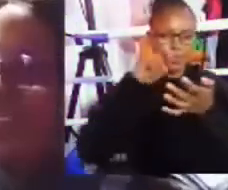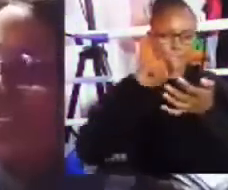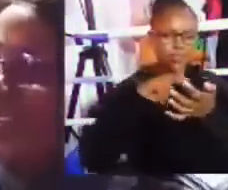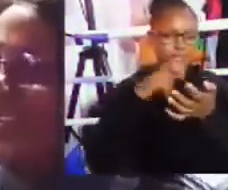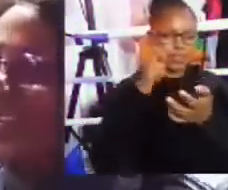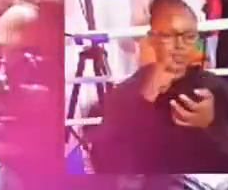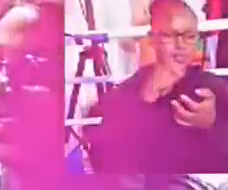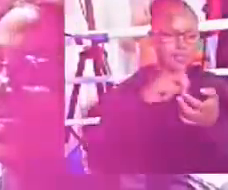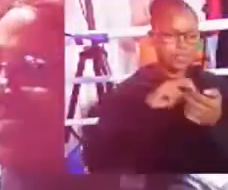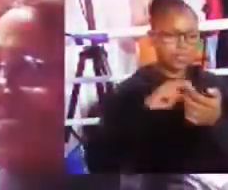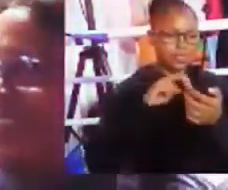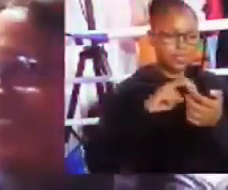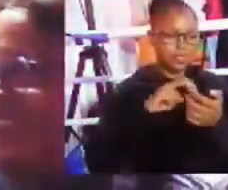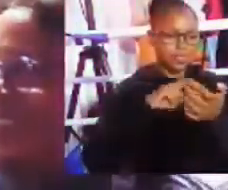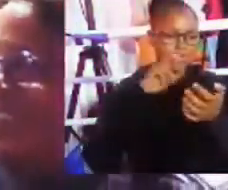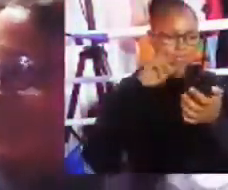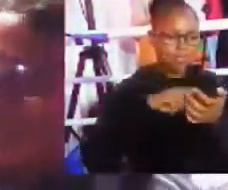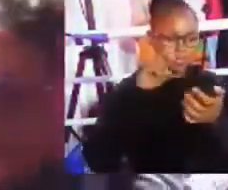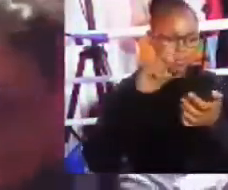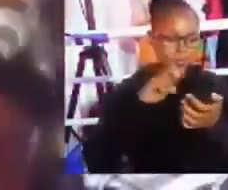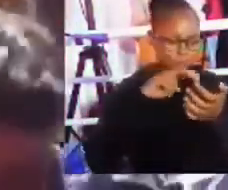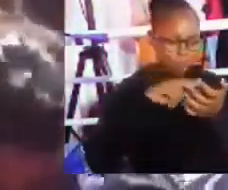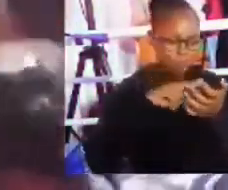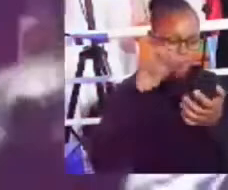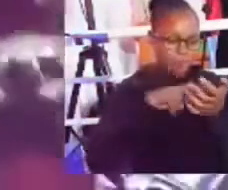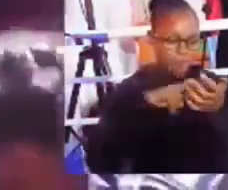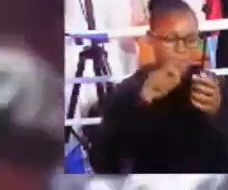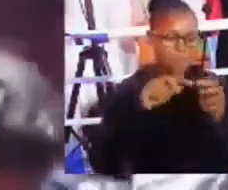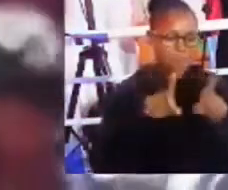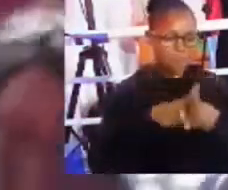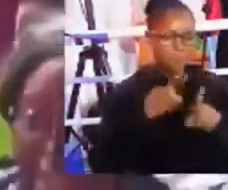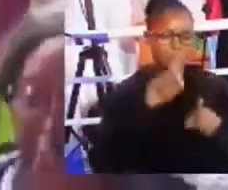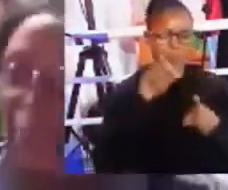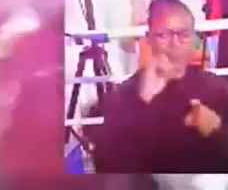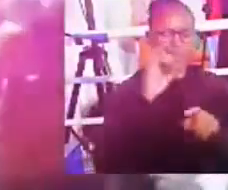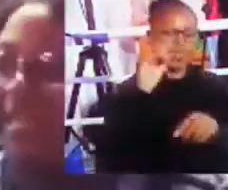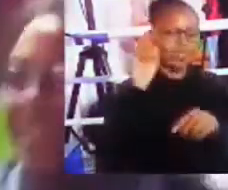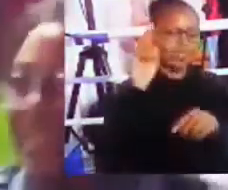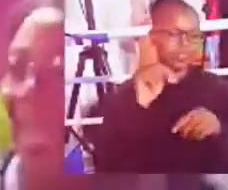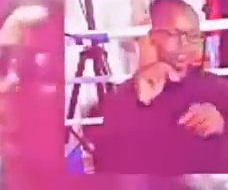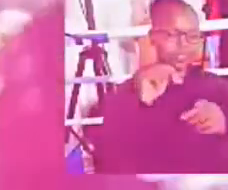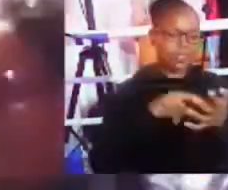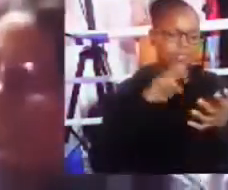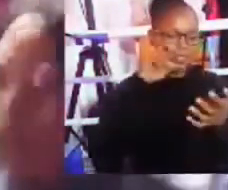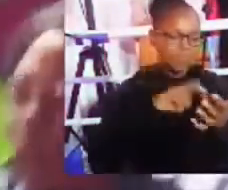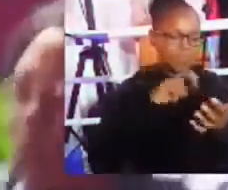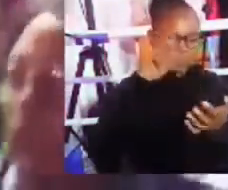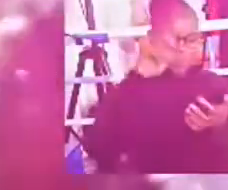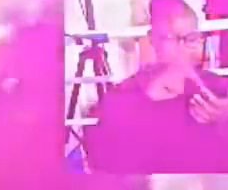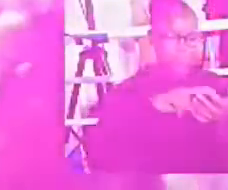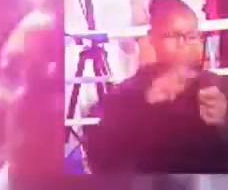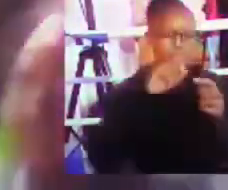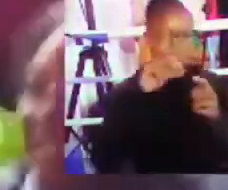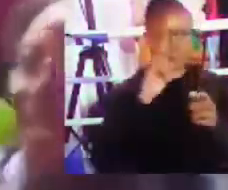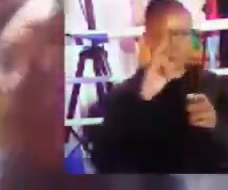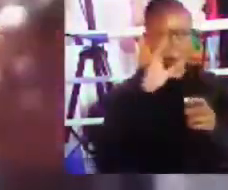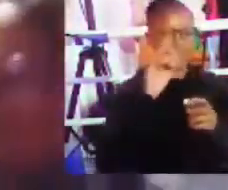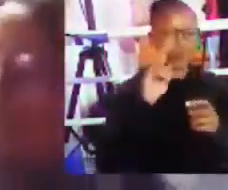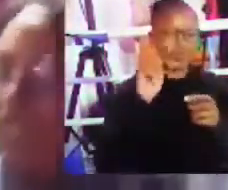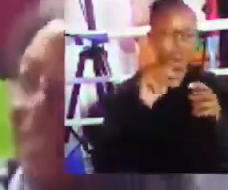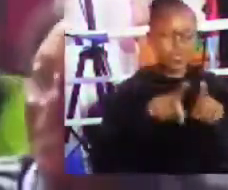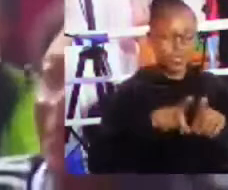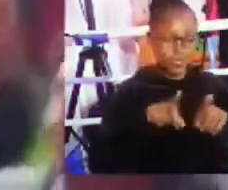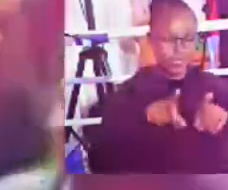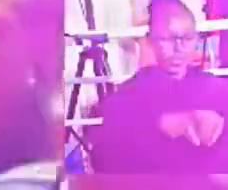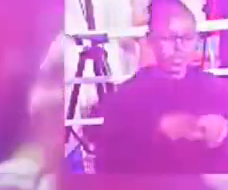watheri. Turuke kisayu ni turuke. Ni turuke. Kaya tunue pia kisayu. Turuke kisayu.